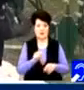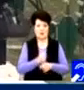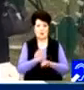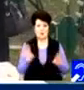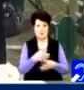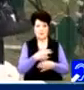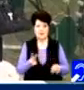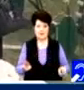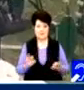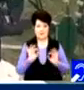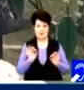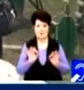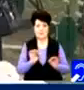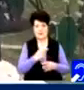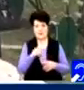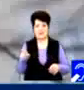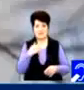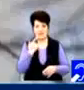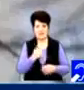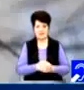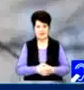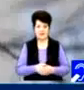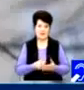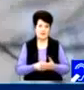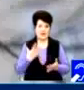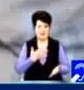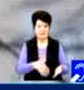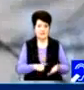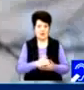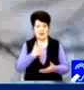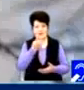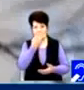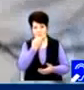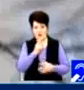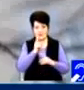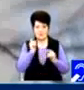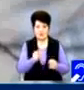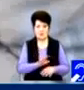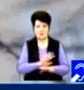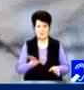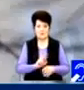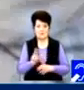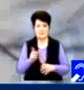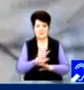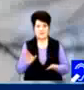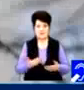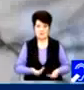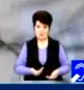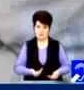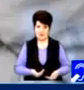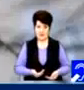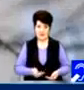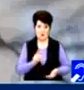trebuie să fie un normalitate crede autoar vlogului draga societate florile și cadourile nu vor reduce din presiunea Socială